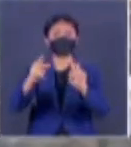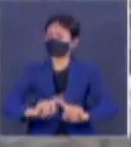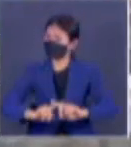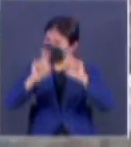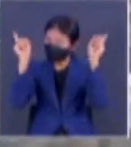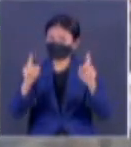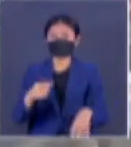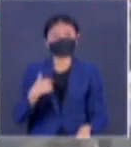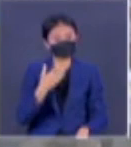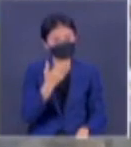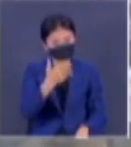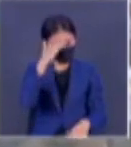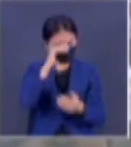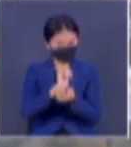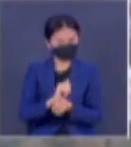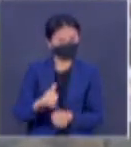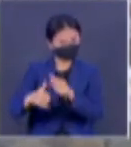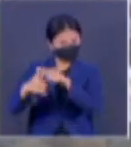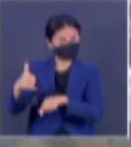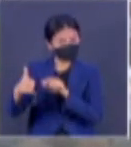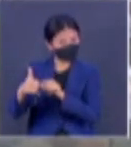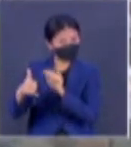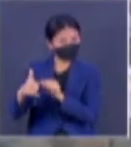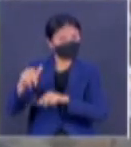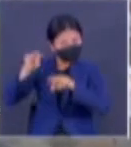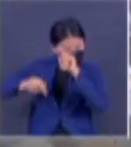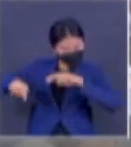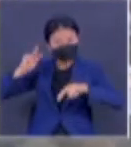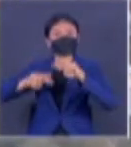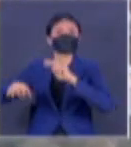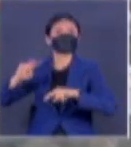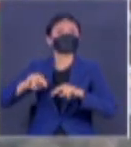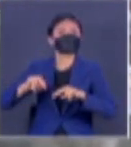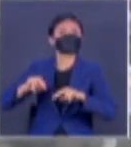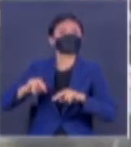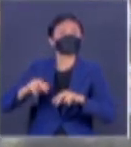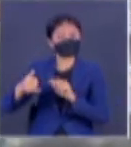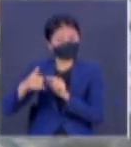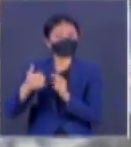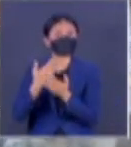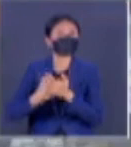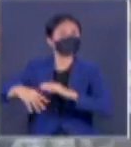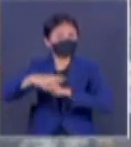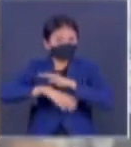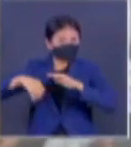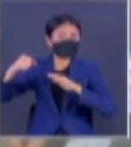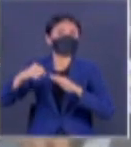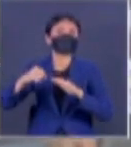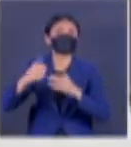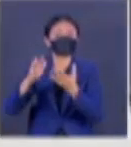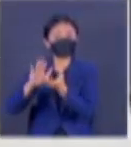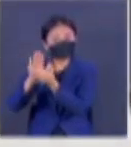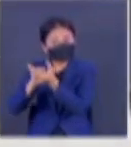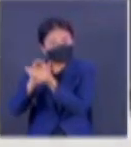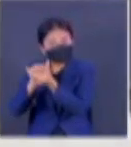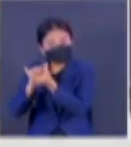พนักงานสอบสวนสอบปากคำเกี่ยวกับเรื่องที่ลูกศิษย์วัดรายนี้ขโมยเงินเพื่อนำไปเล่นการพนันในบ่อนการพนันที่อยู่ข้างวัดว่า